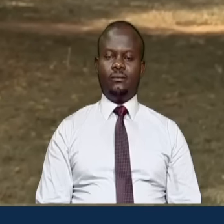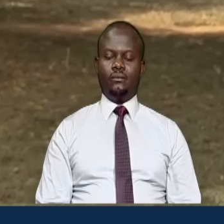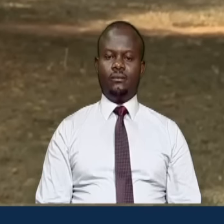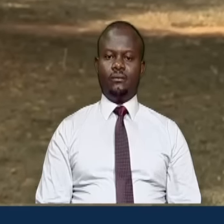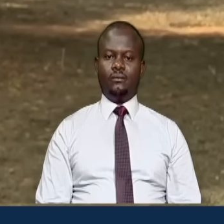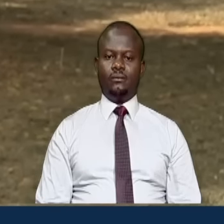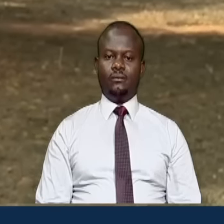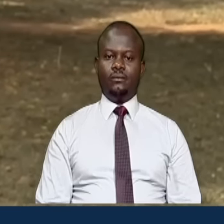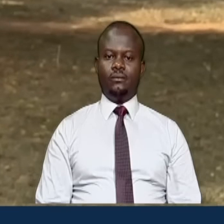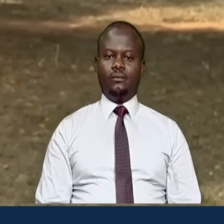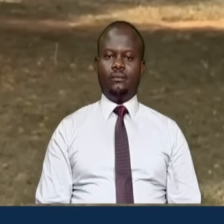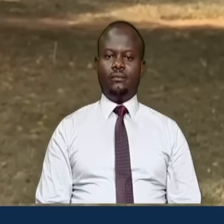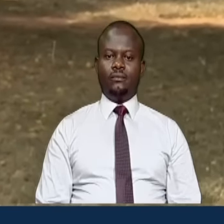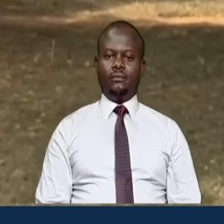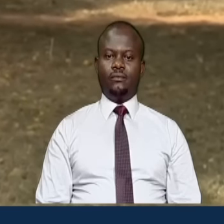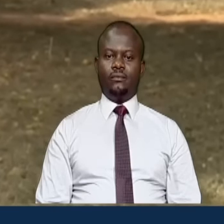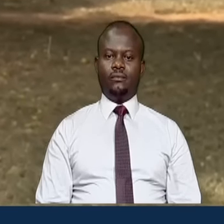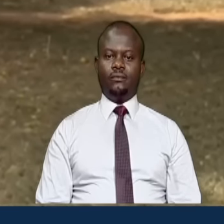amahirwe